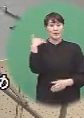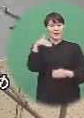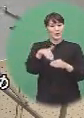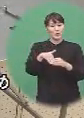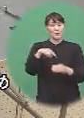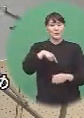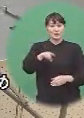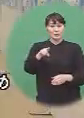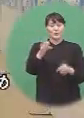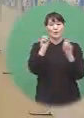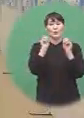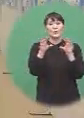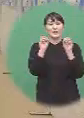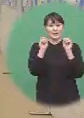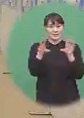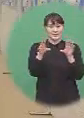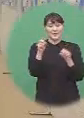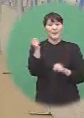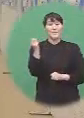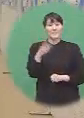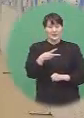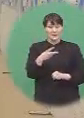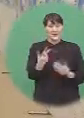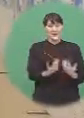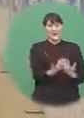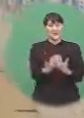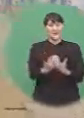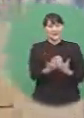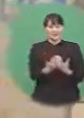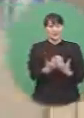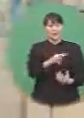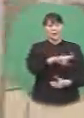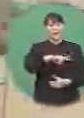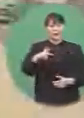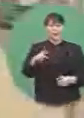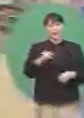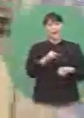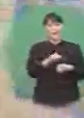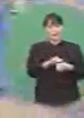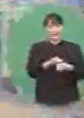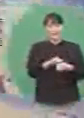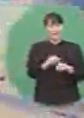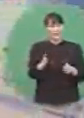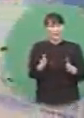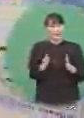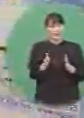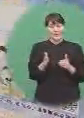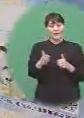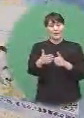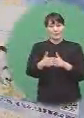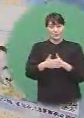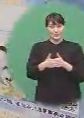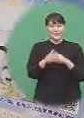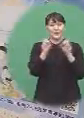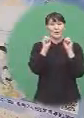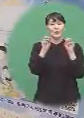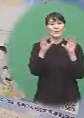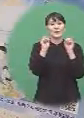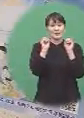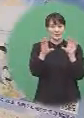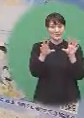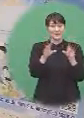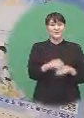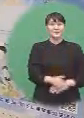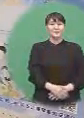呼びかけていますが期間中の密集を避けるため曜日や時間の分散なども合わせて呼び掛けてい